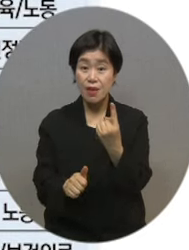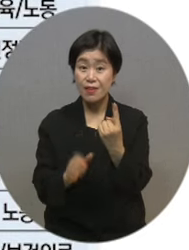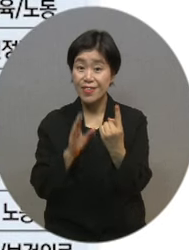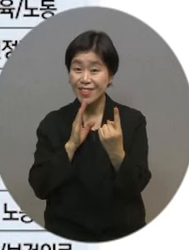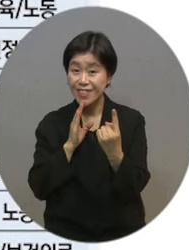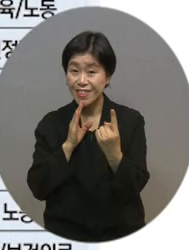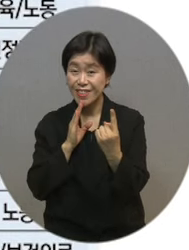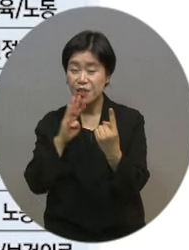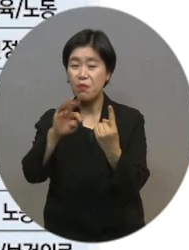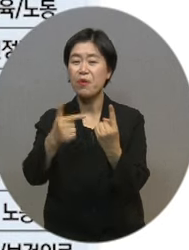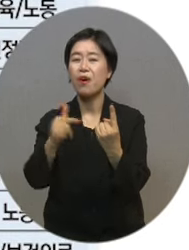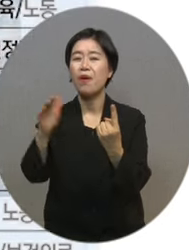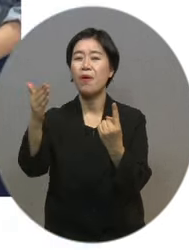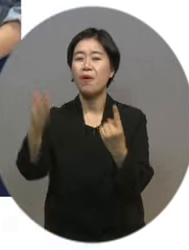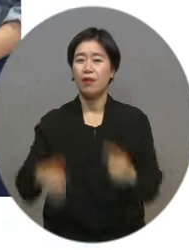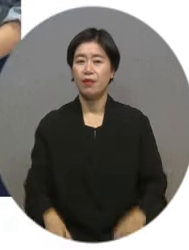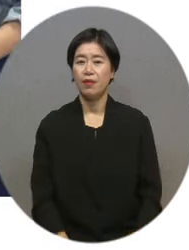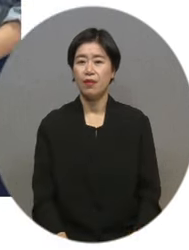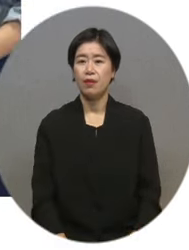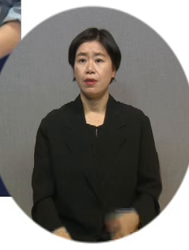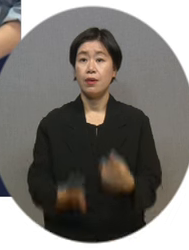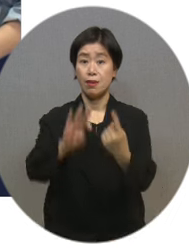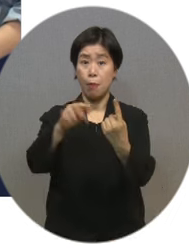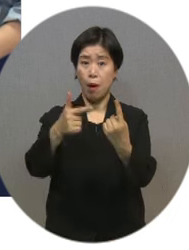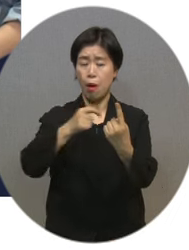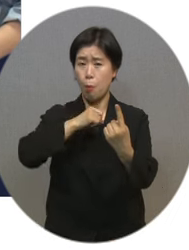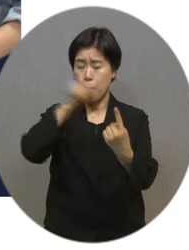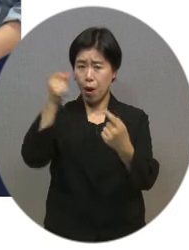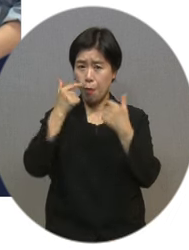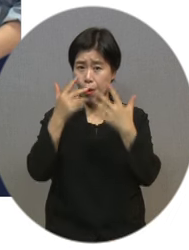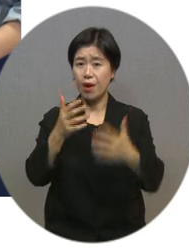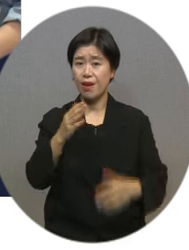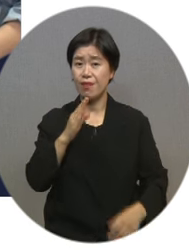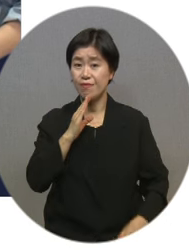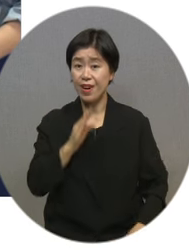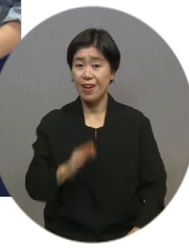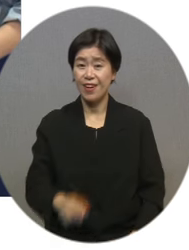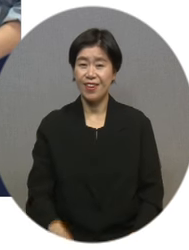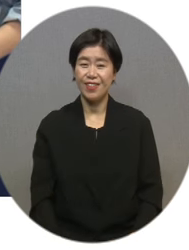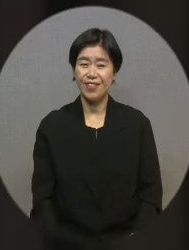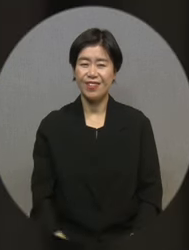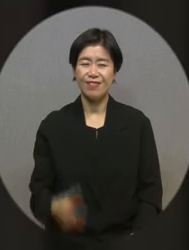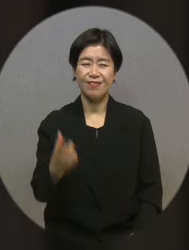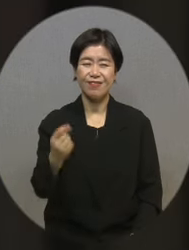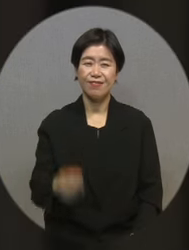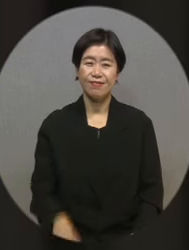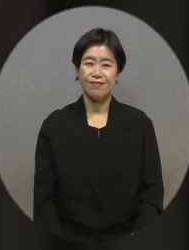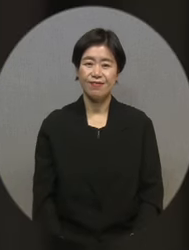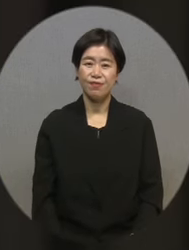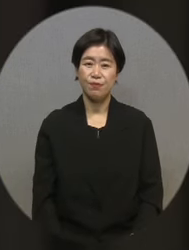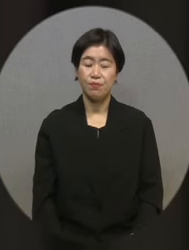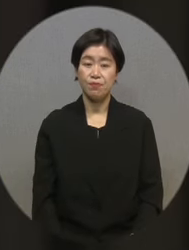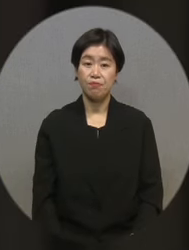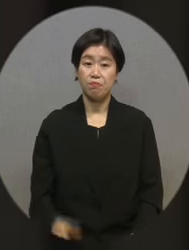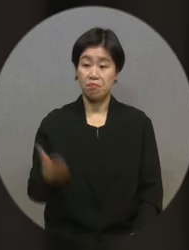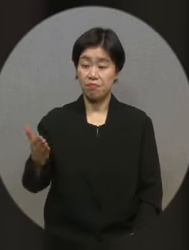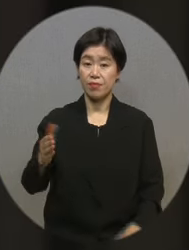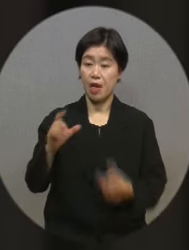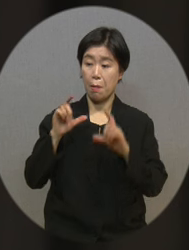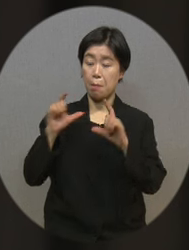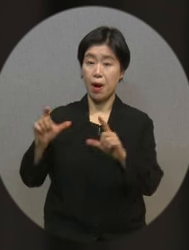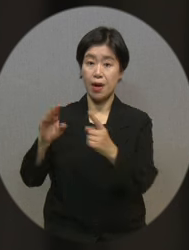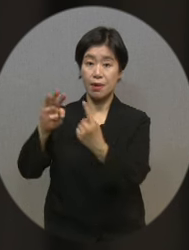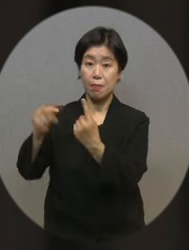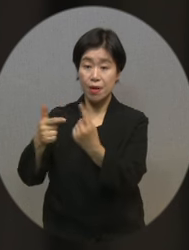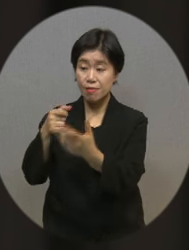1번. 이건 그야말로 다 되신 거지, 뭐 안정적인 당선권이었잖아요. 그 1번으로 딱 선정됐을